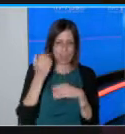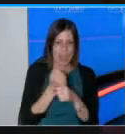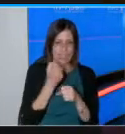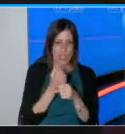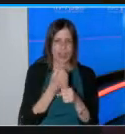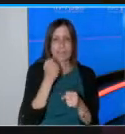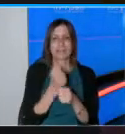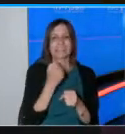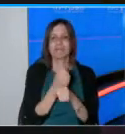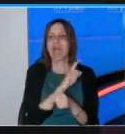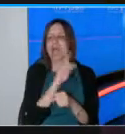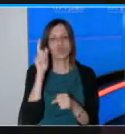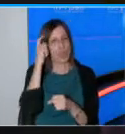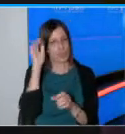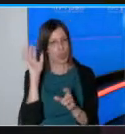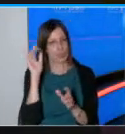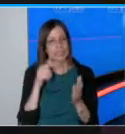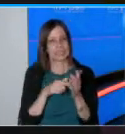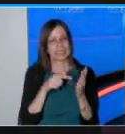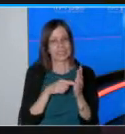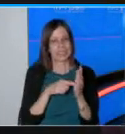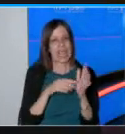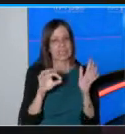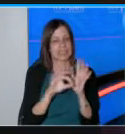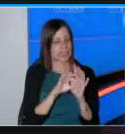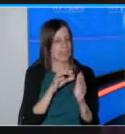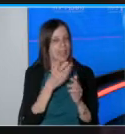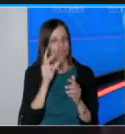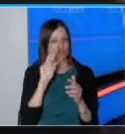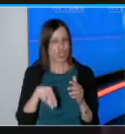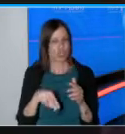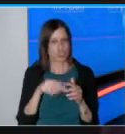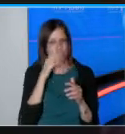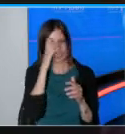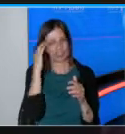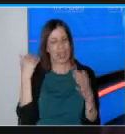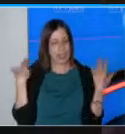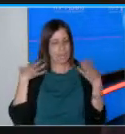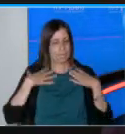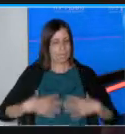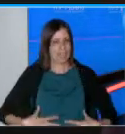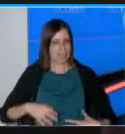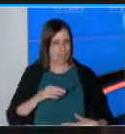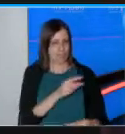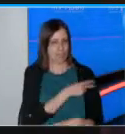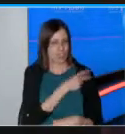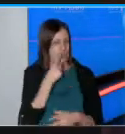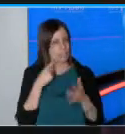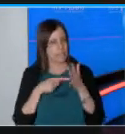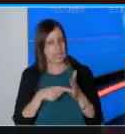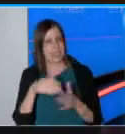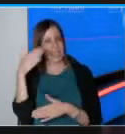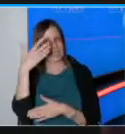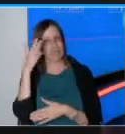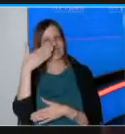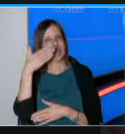משימה, אסור להם לדאוג. כי הסמל שהם נושאים על, על דש הבגד שלהם מייצג את דגל מדינת